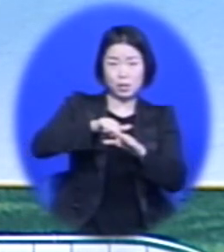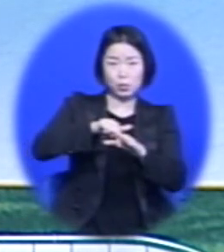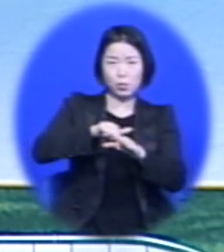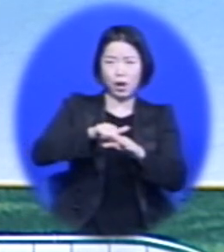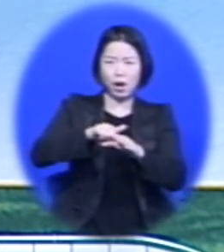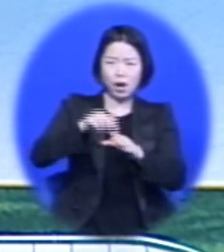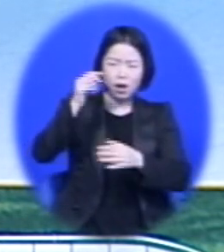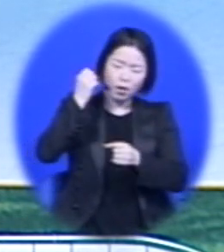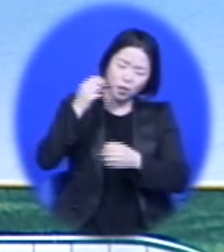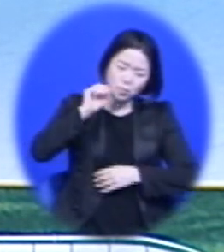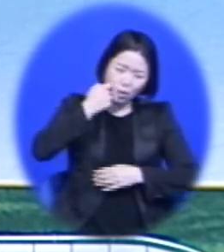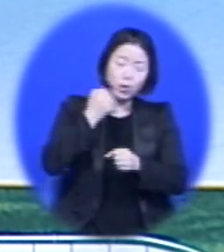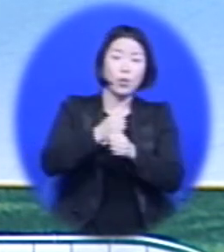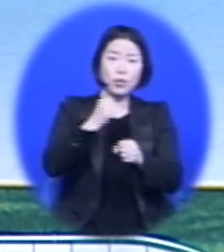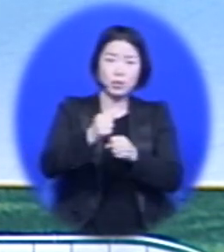난관에 처해져 있습니다.